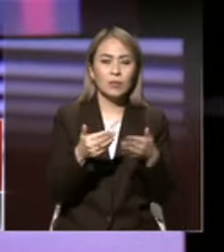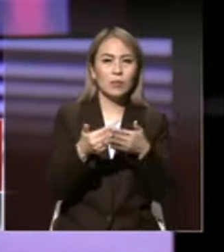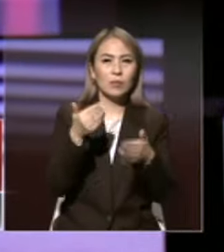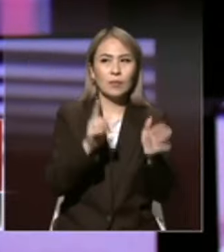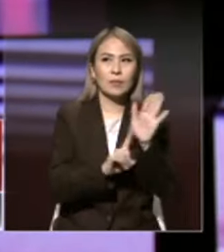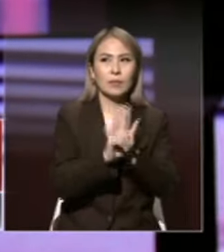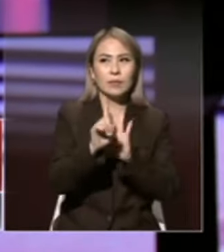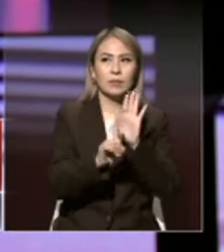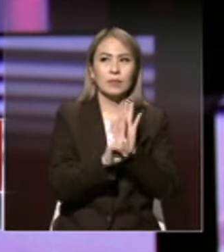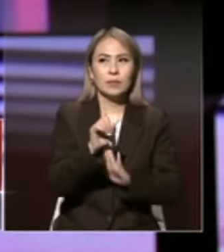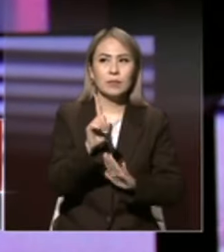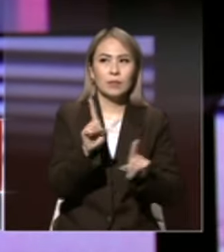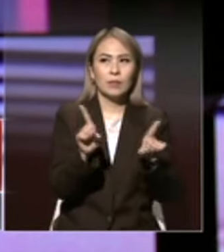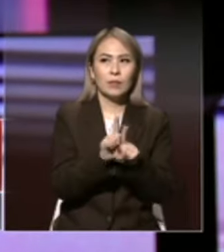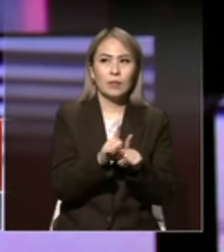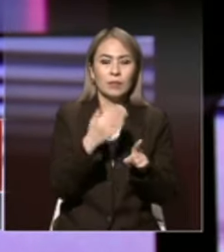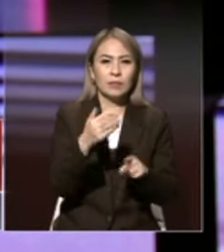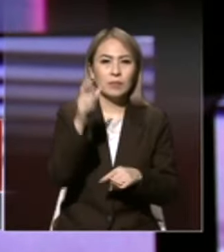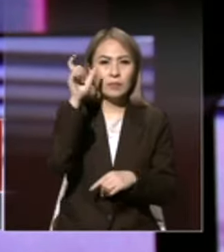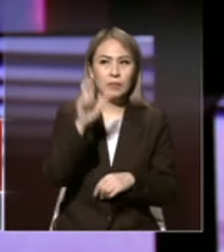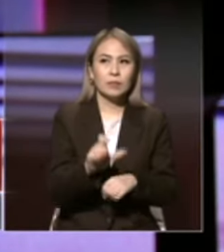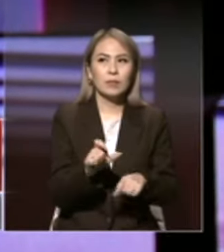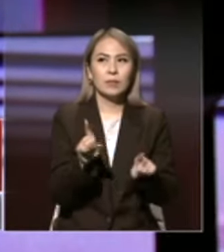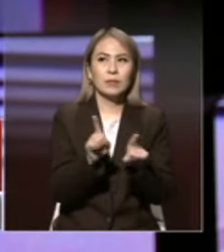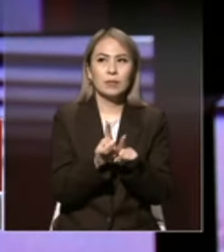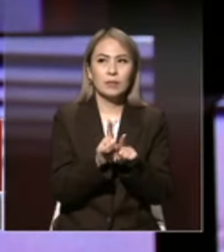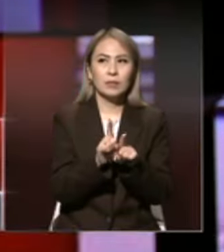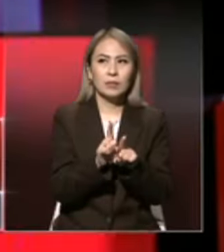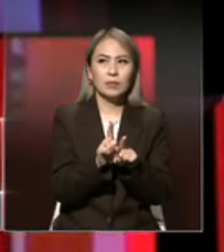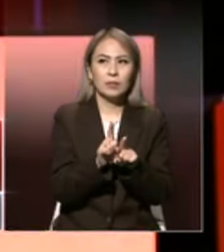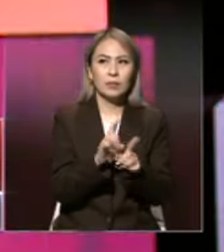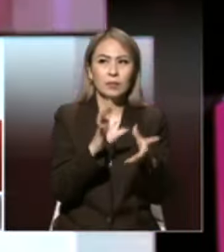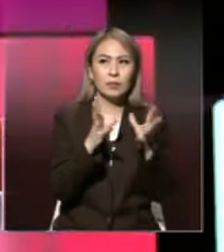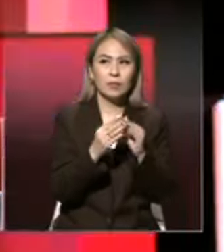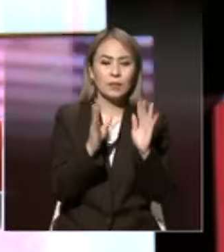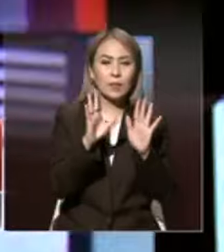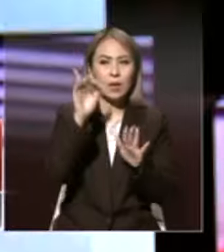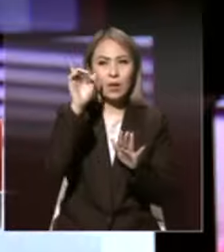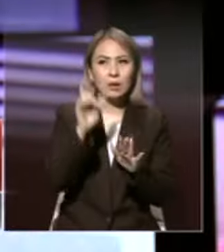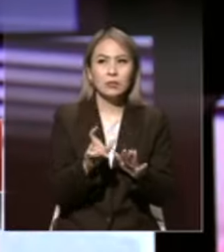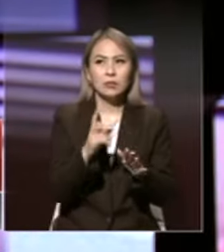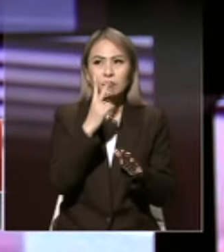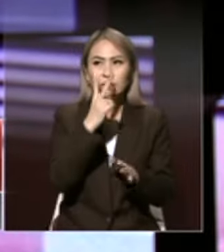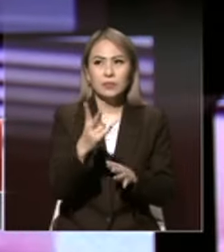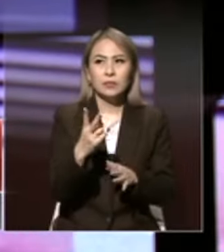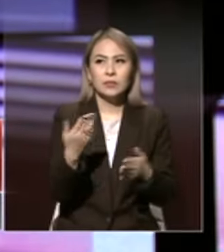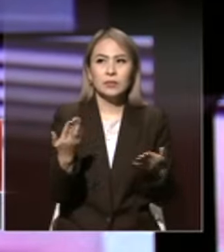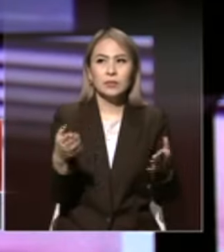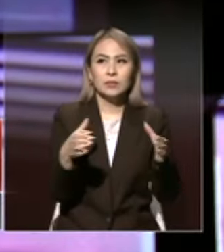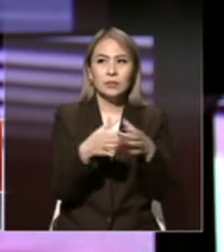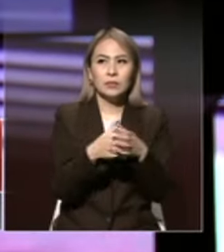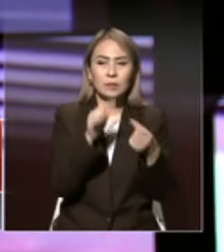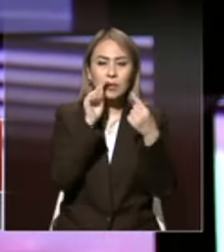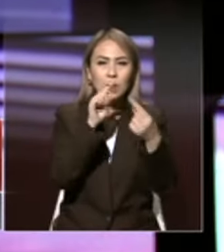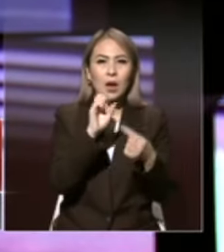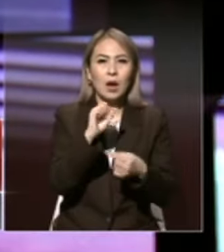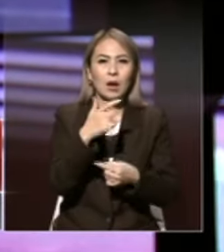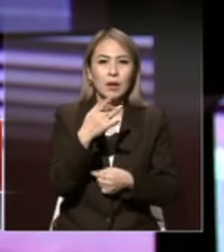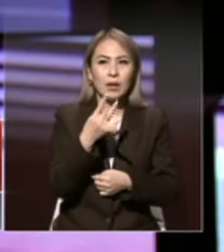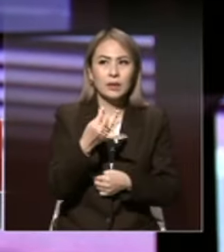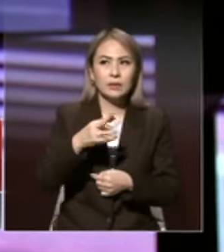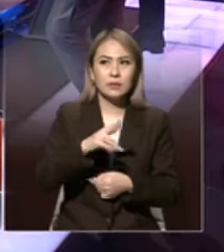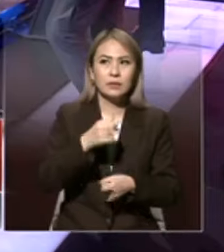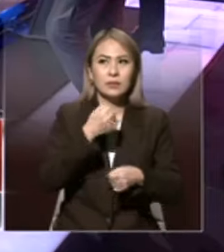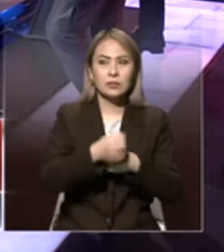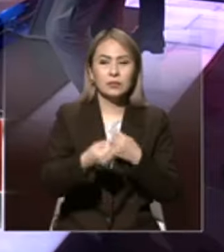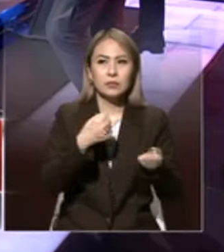бастан қыз дәл сен сияқты тұлға адам, оны тең адам ретінде көр деп қарауымыз керек. Сол кезде оған қарсы агрессия да тұрмыстық